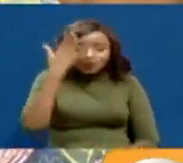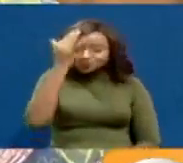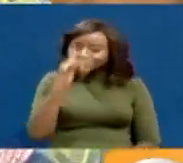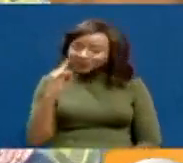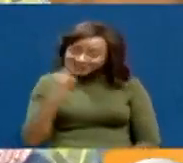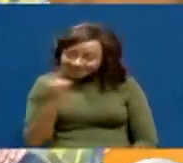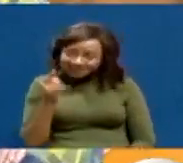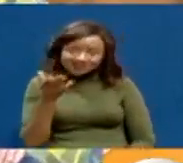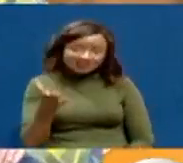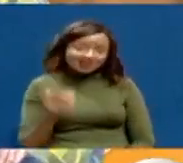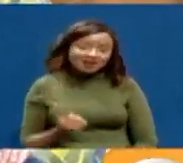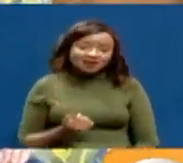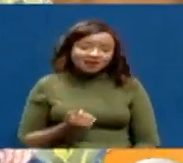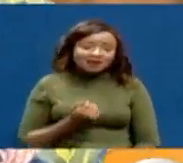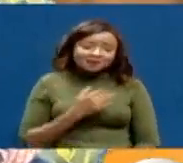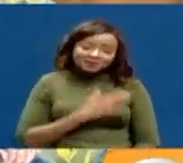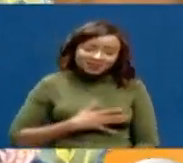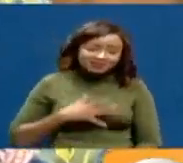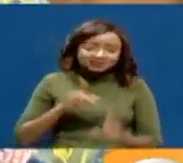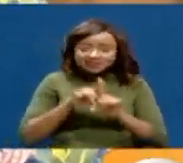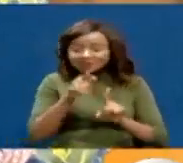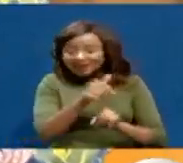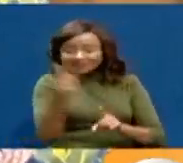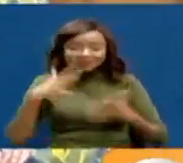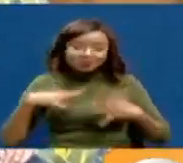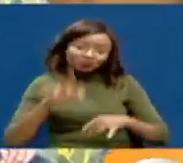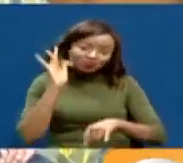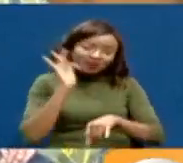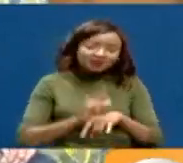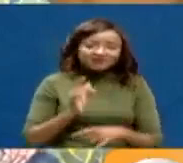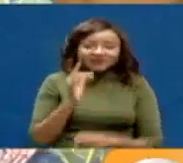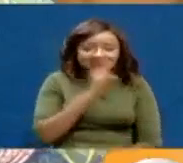mwenyewe na ile ambayo anaweka kwa wenzake.